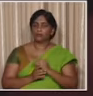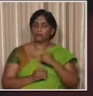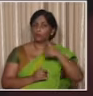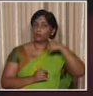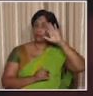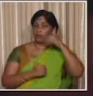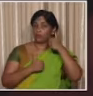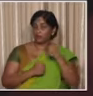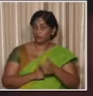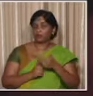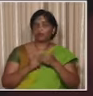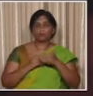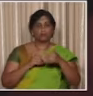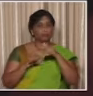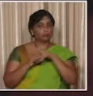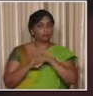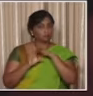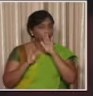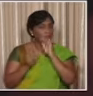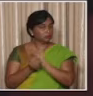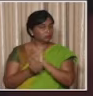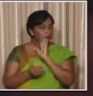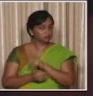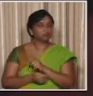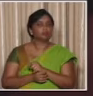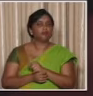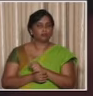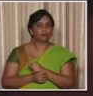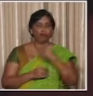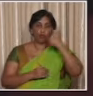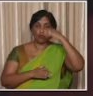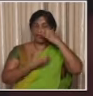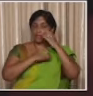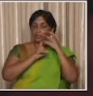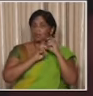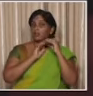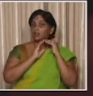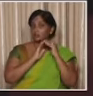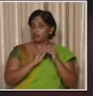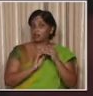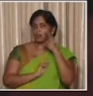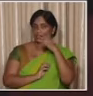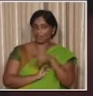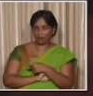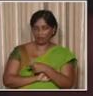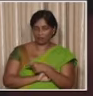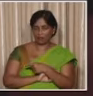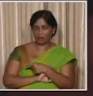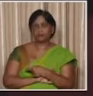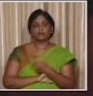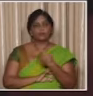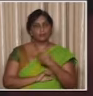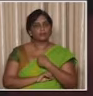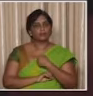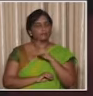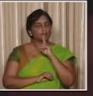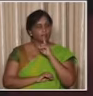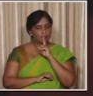පුරාවස්තු මේ ආකාරයෙන් හෝ රැකිලා තියෙන්නේ මේ පුරාවිද්‍යා දෙපාර්තමේන්තුව නිසා. මම